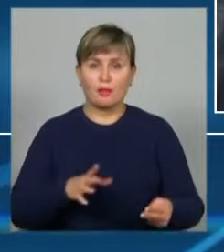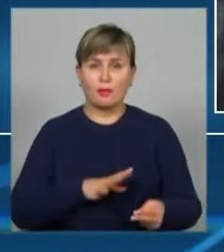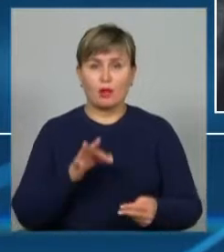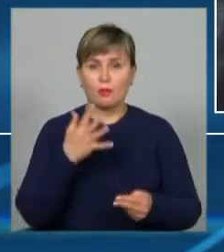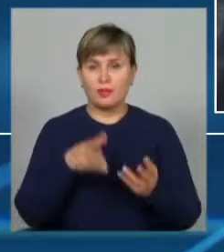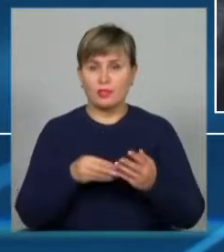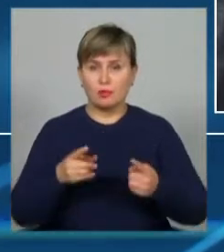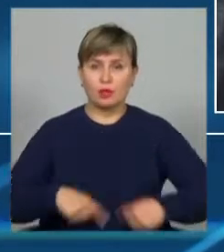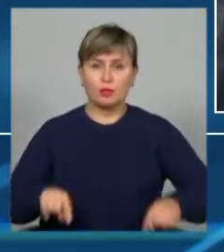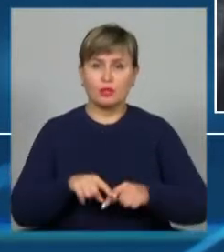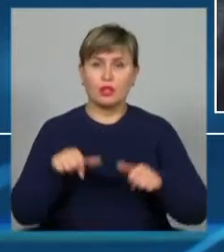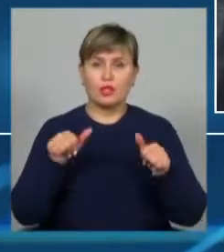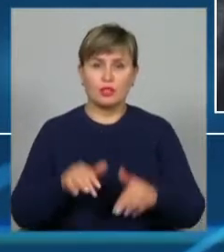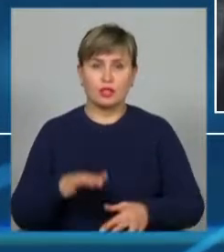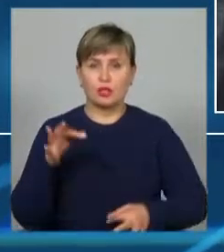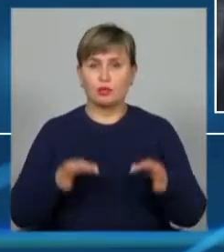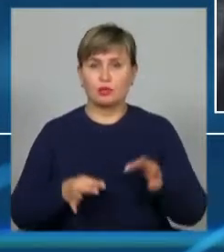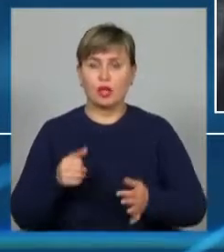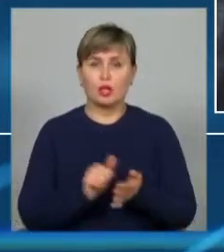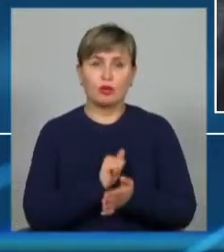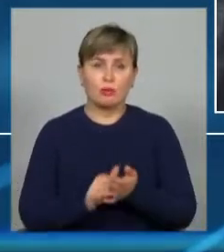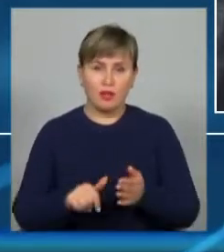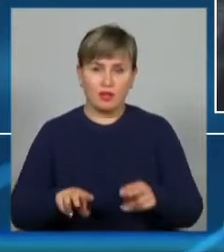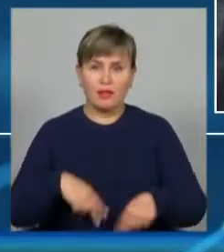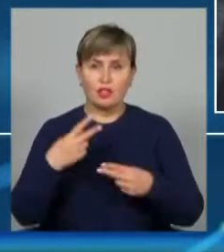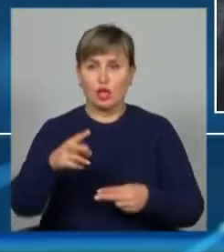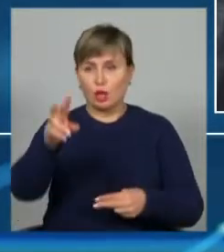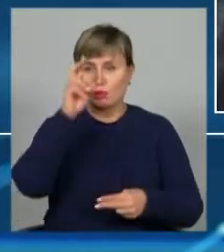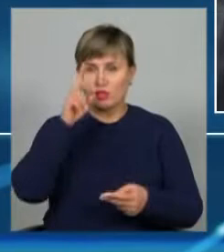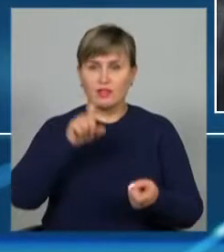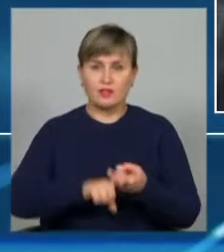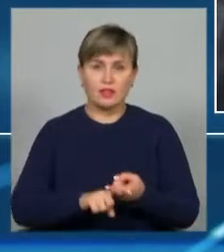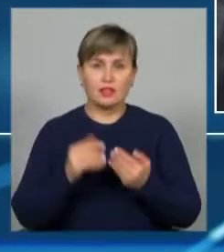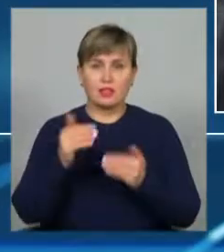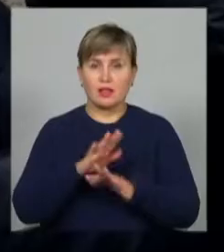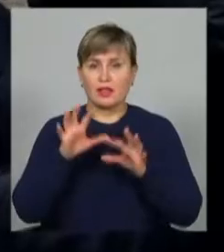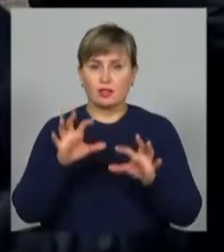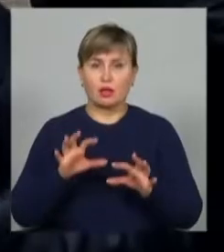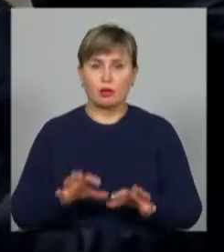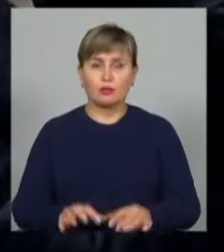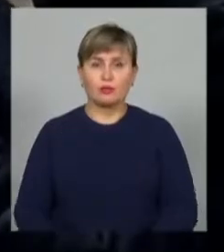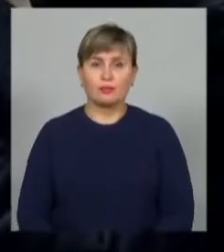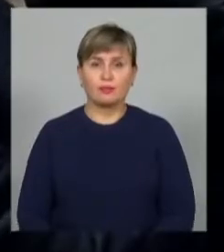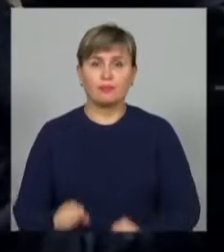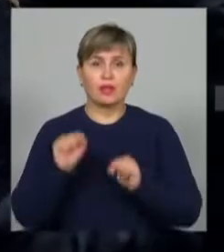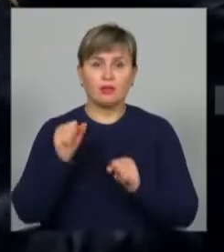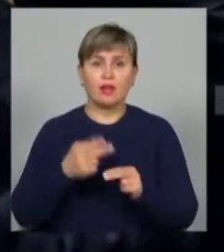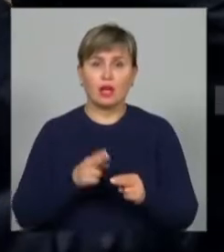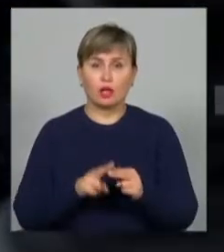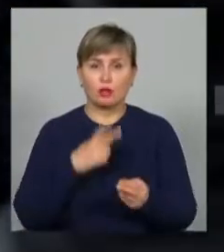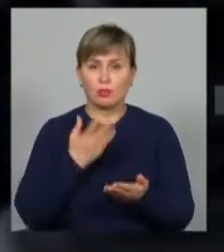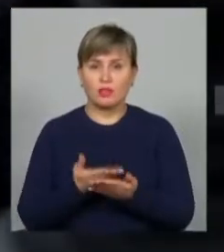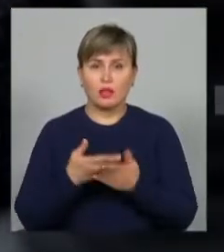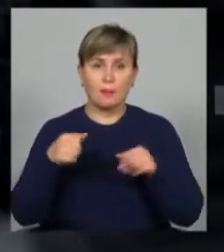земельным участкам вынесено решение суда. Документы возвращены государству в связи с их незаконностью. А вот адвокат, который представляет